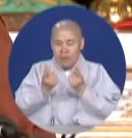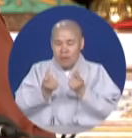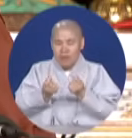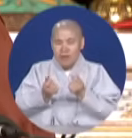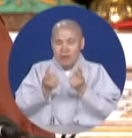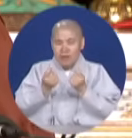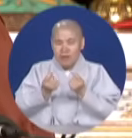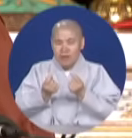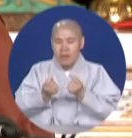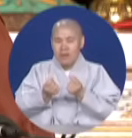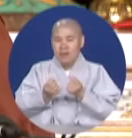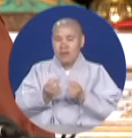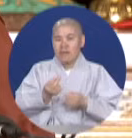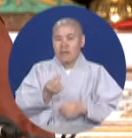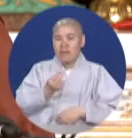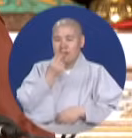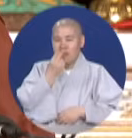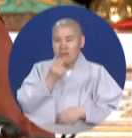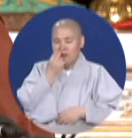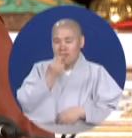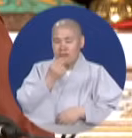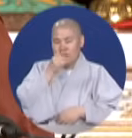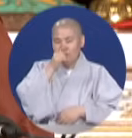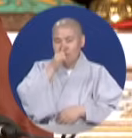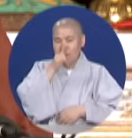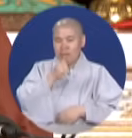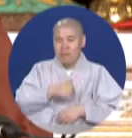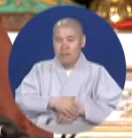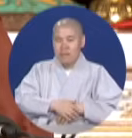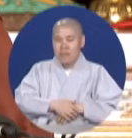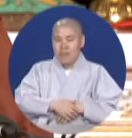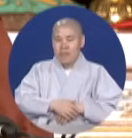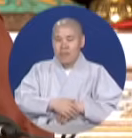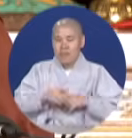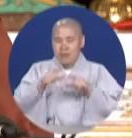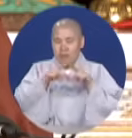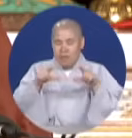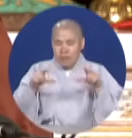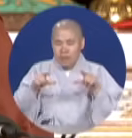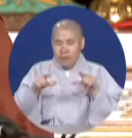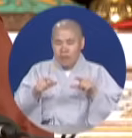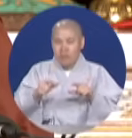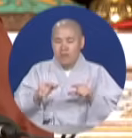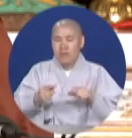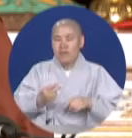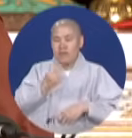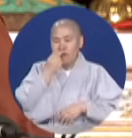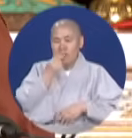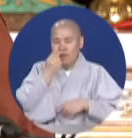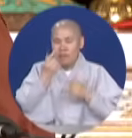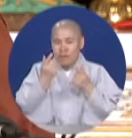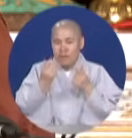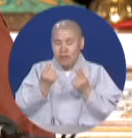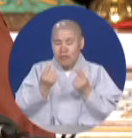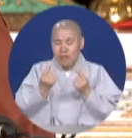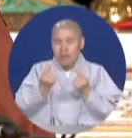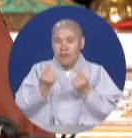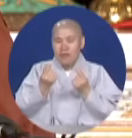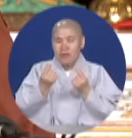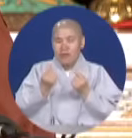향내음, 이 향기가 다 나거든요. 일반 향이에요. 똑같은 향기예요. 아이고